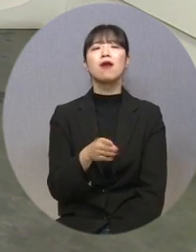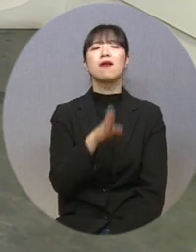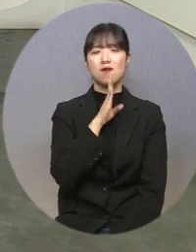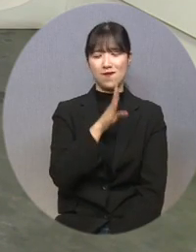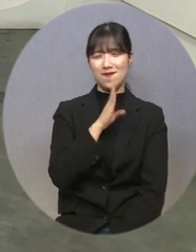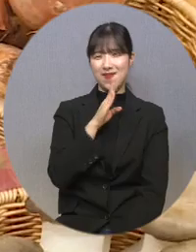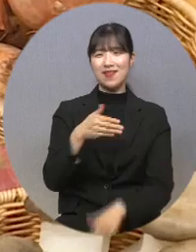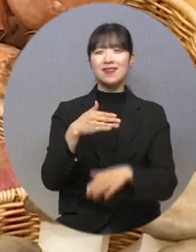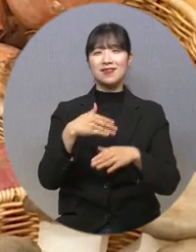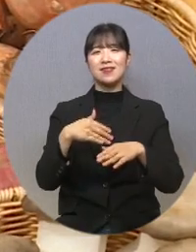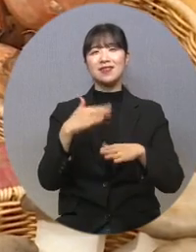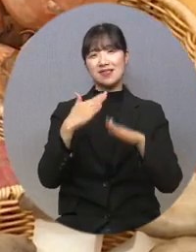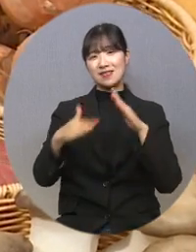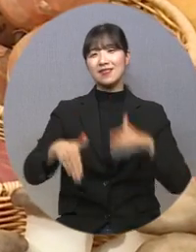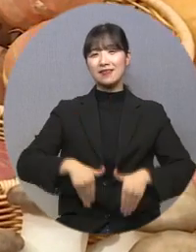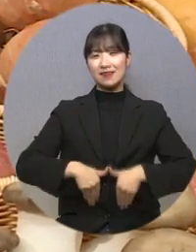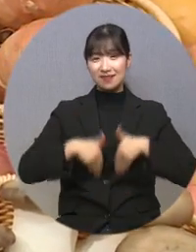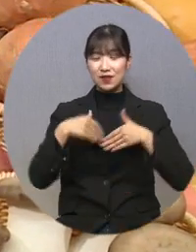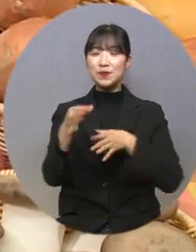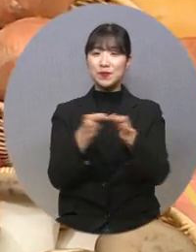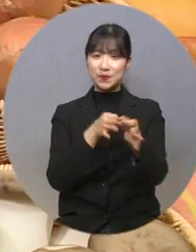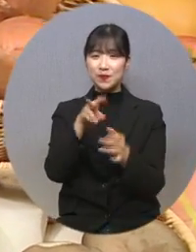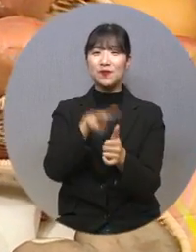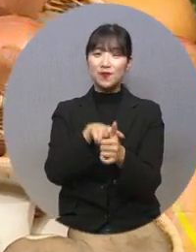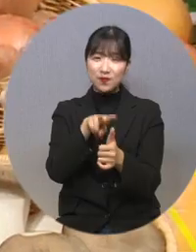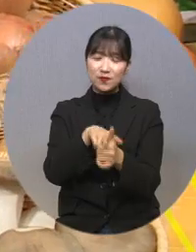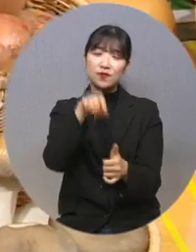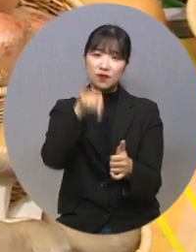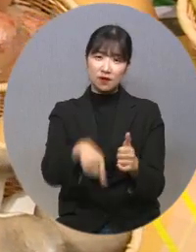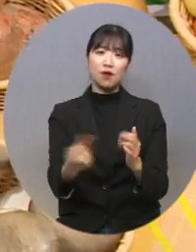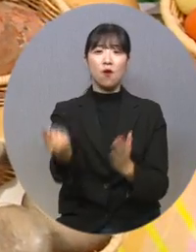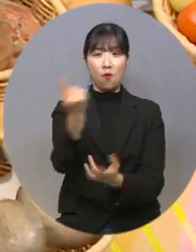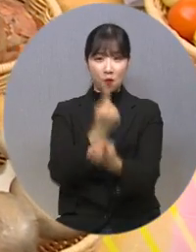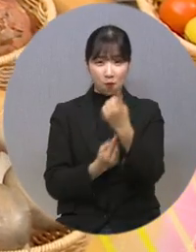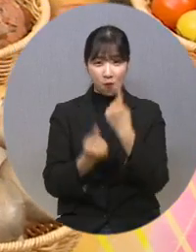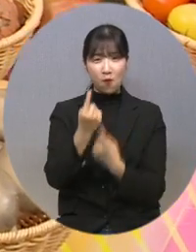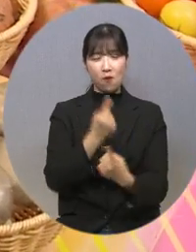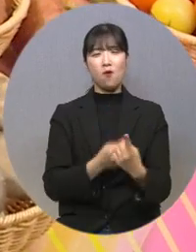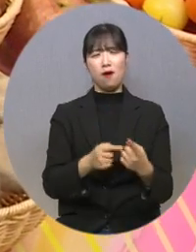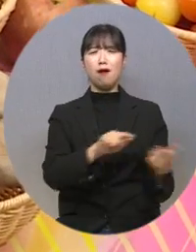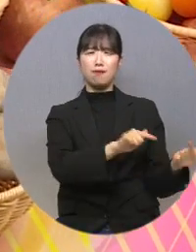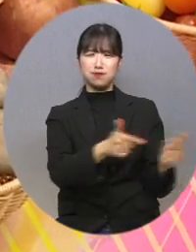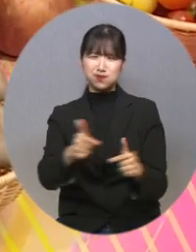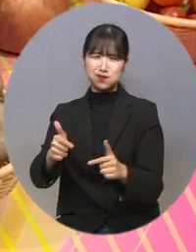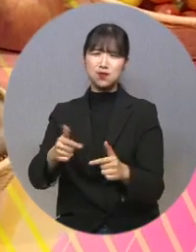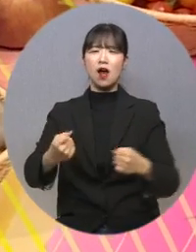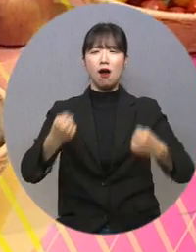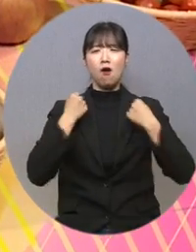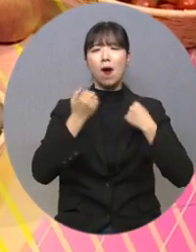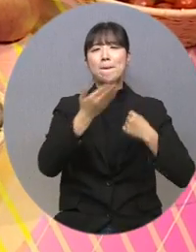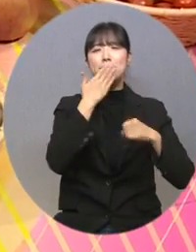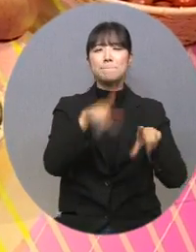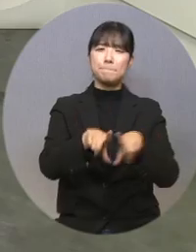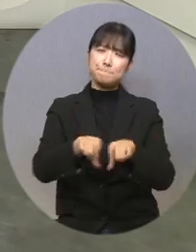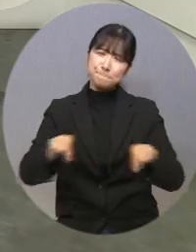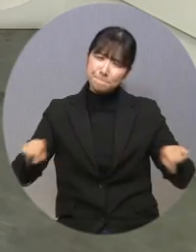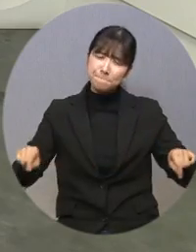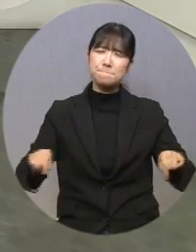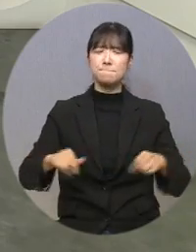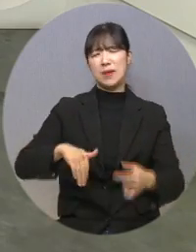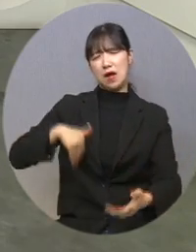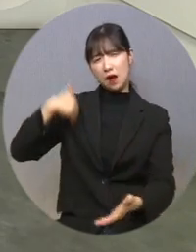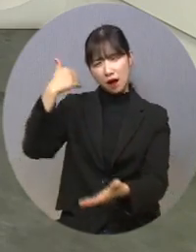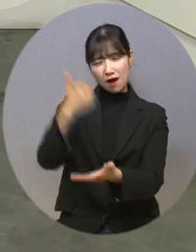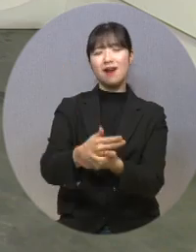남도장터에 오셔가지고 네. 우리 산의 진미, 우리 건강한 밥상을 책임지는